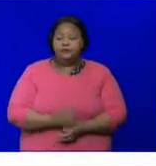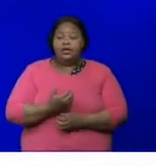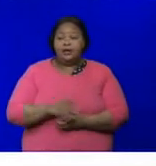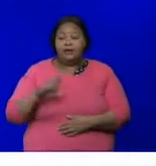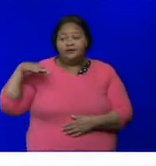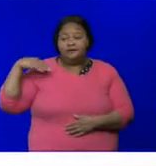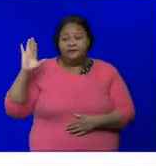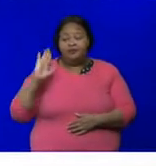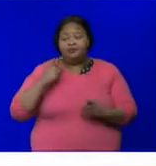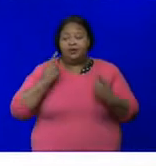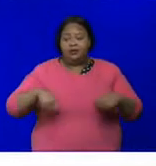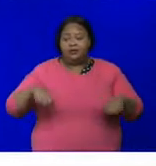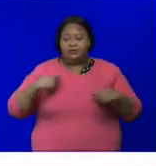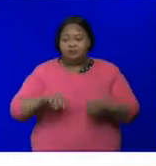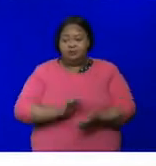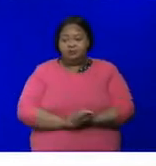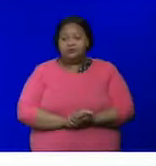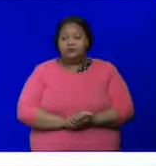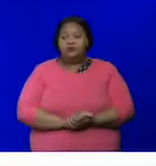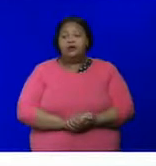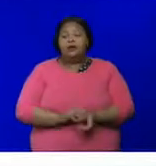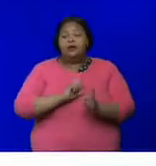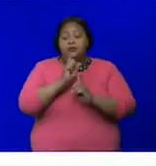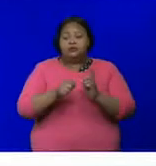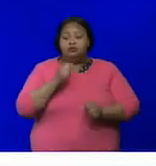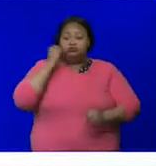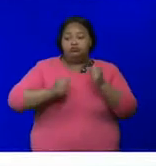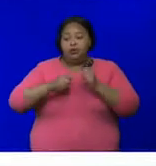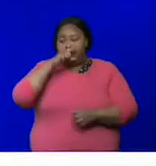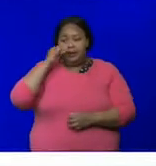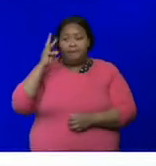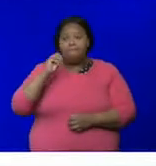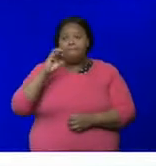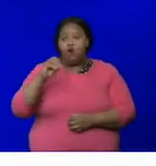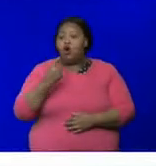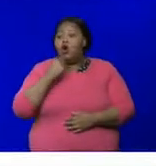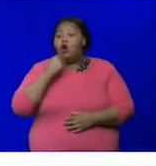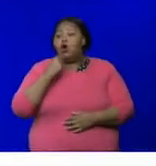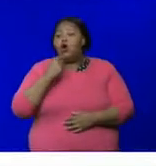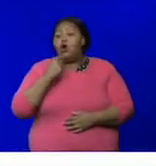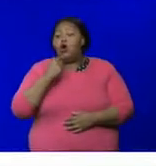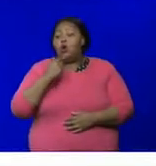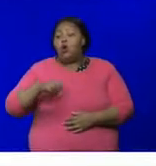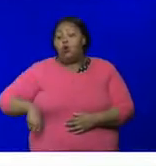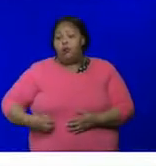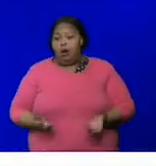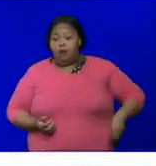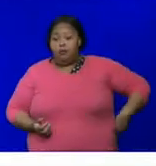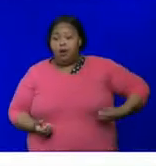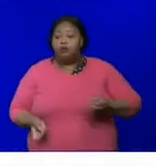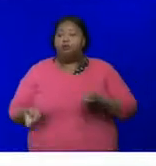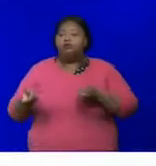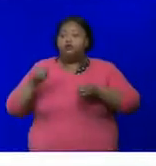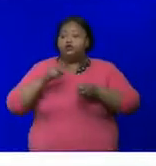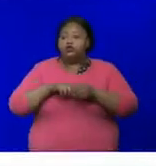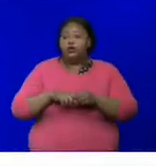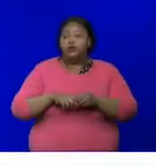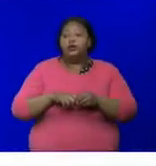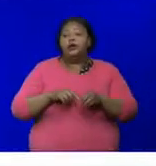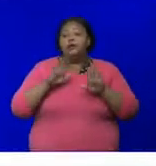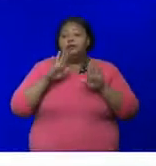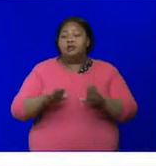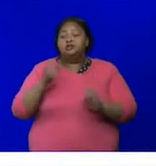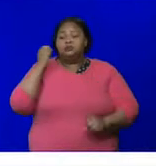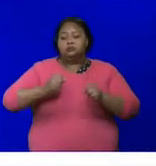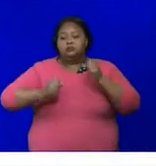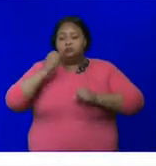Ingijimi yaseVeni laseNgilandi Mo Farah sowuvetile ukuthi angeke abe yingxenye ye-London Marathon letawubanjwa kule